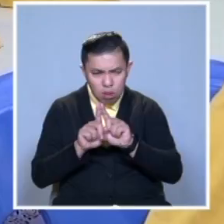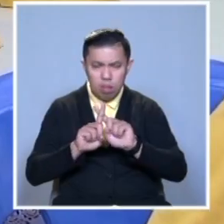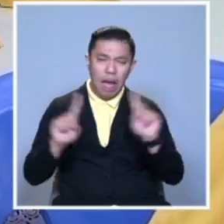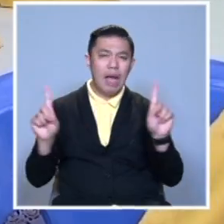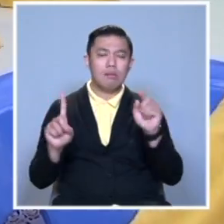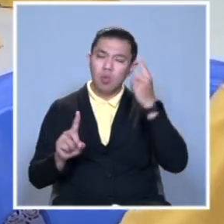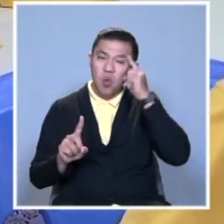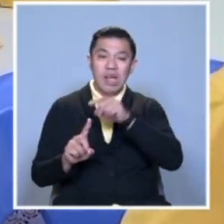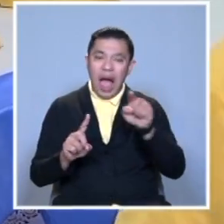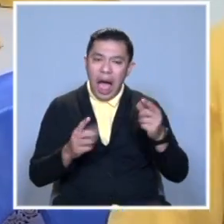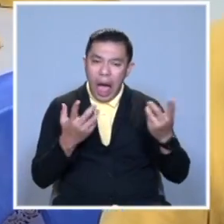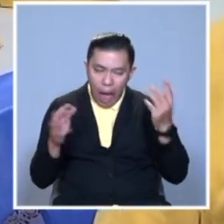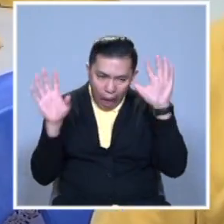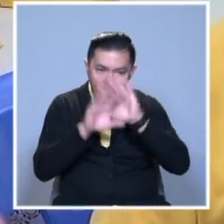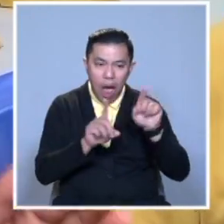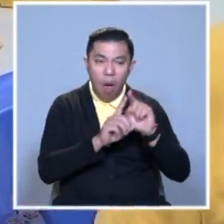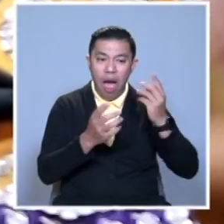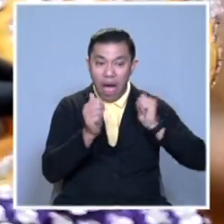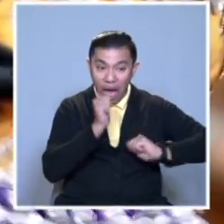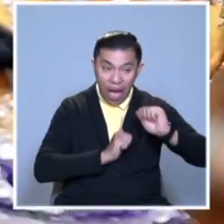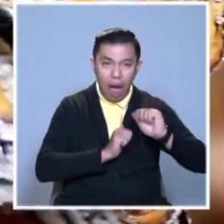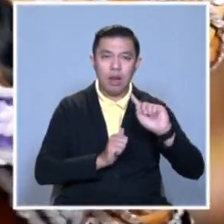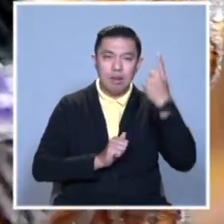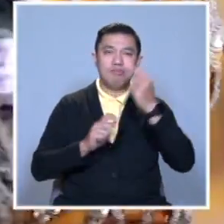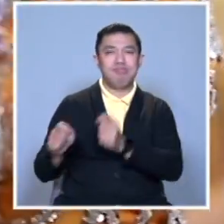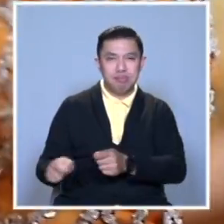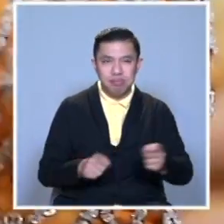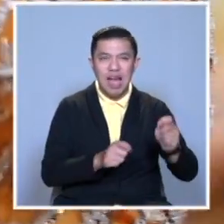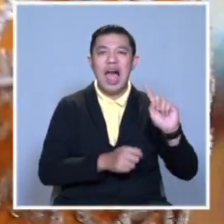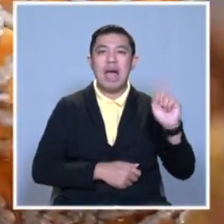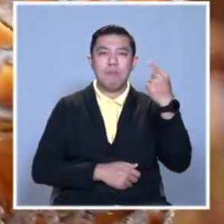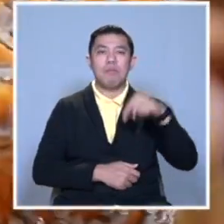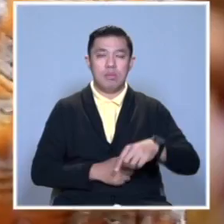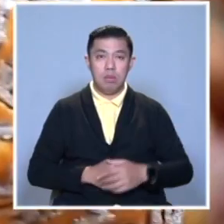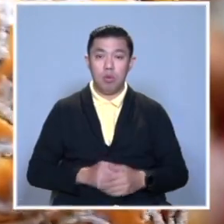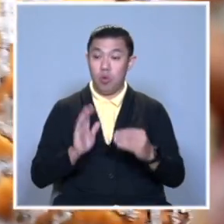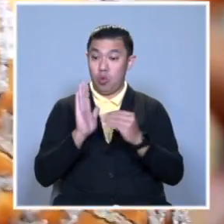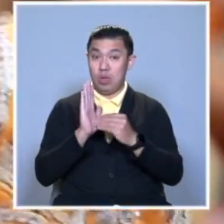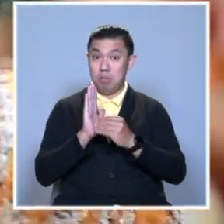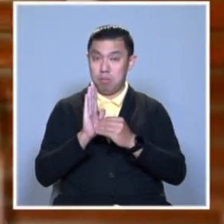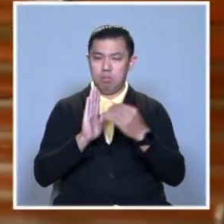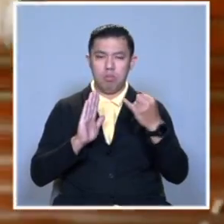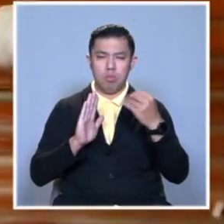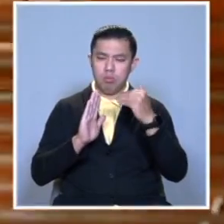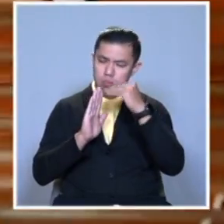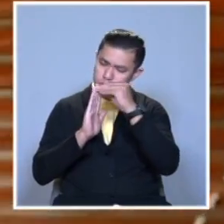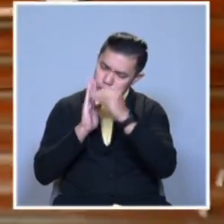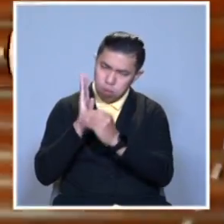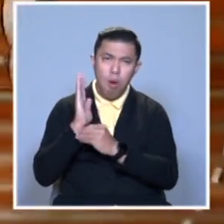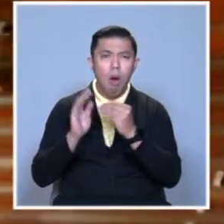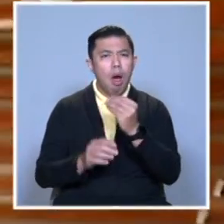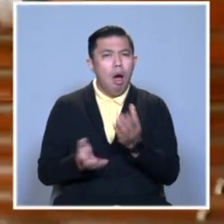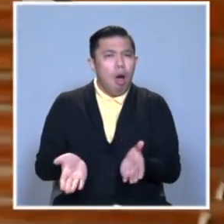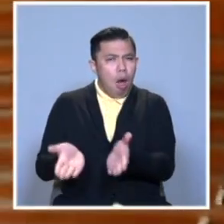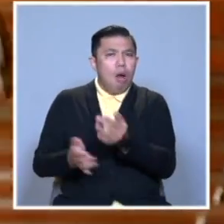ก็คือก่อนที่ละครชาตรีจะแสดงเนี่ยจะต้องมีการห่มโรงของกรุงเทพนะครูไม่เกี่ยวกับต่างจังหวัดต่างจังหวัดเขายังอยู่ได้เขายัง